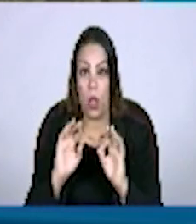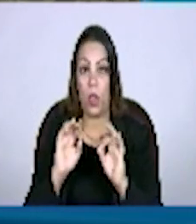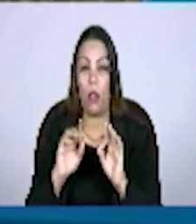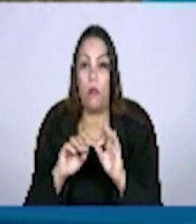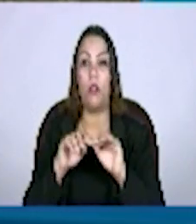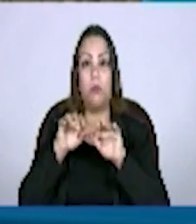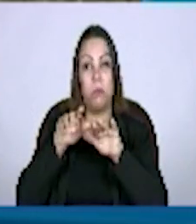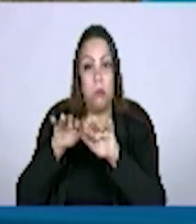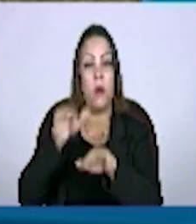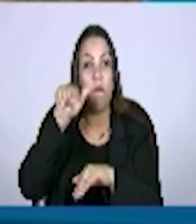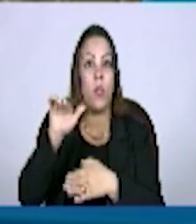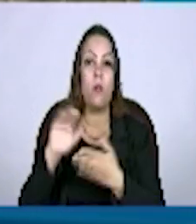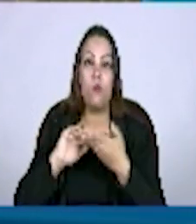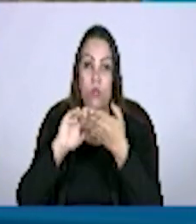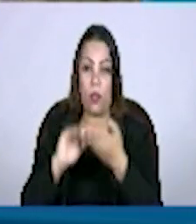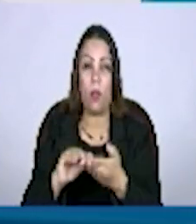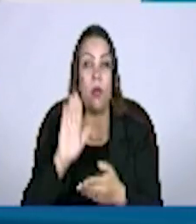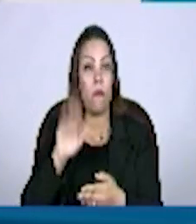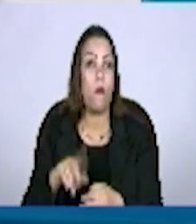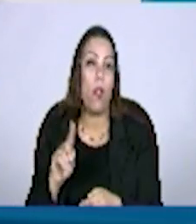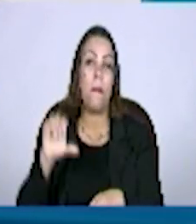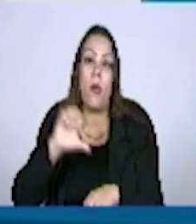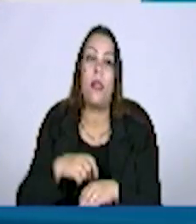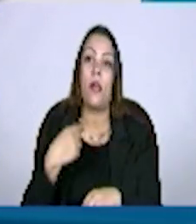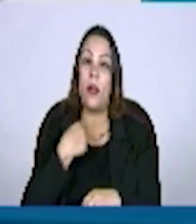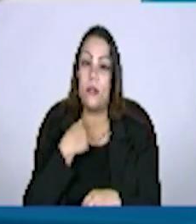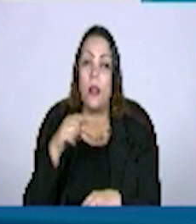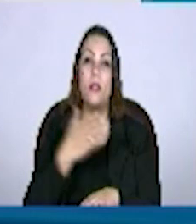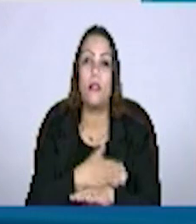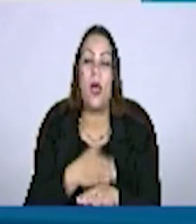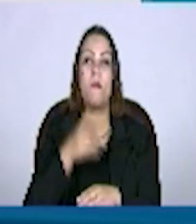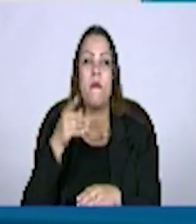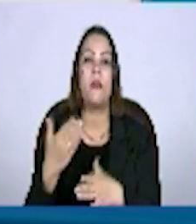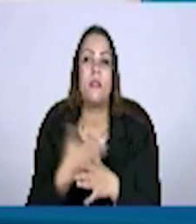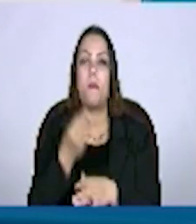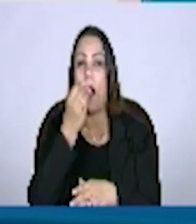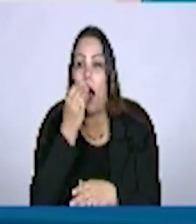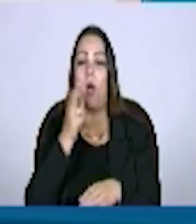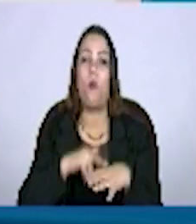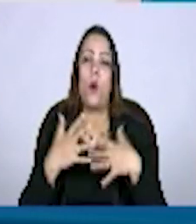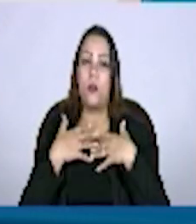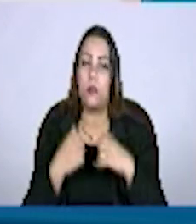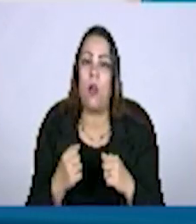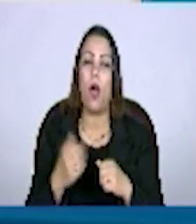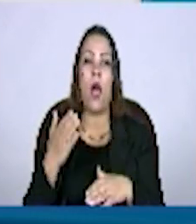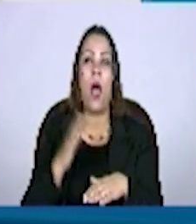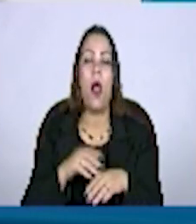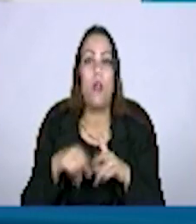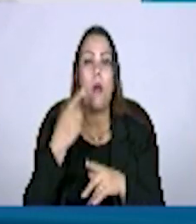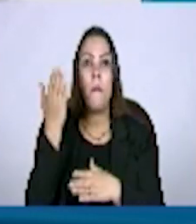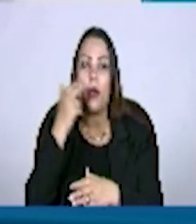ستتدفق مزيد من المساعدات لقطاع غزه الذي يعاني غذائيا وصحيا على نحو